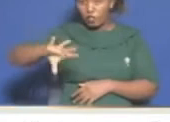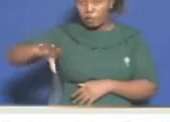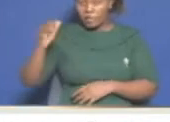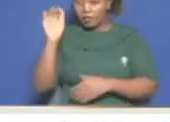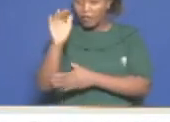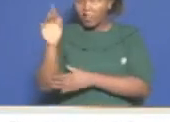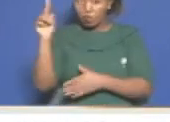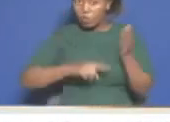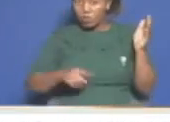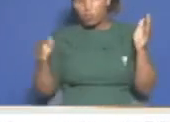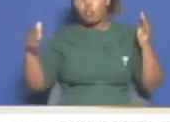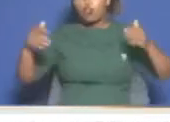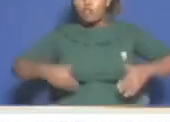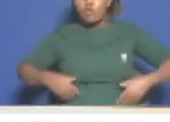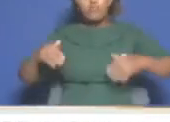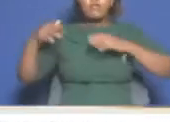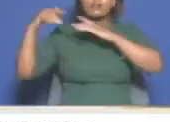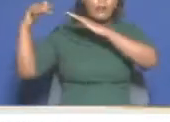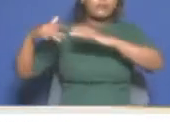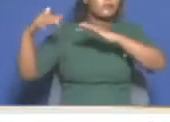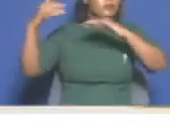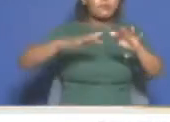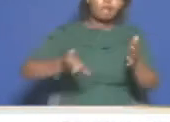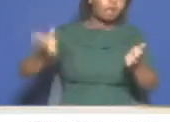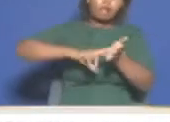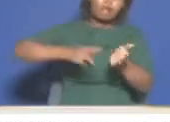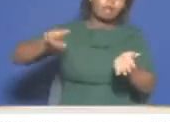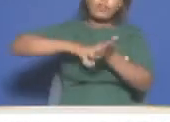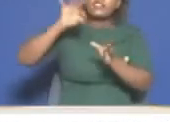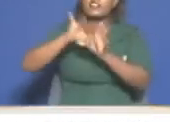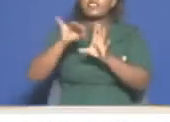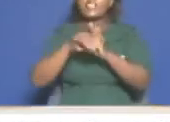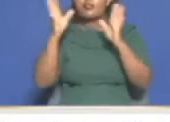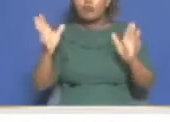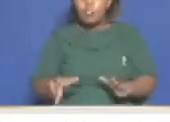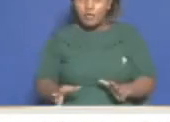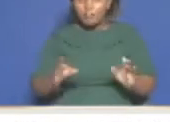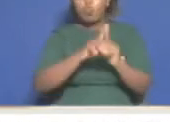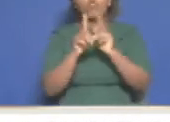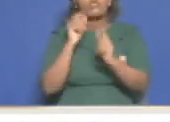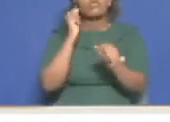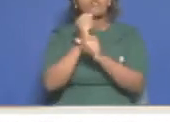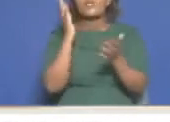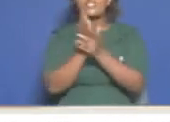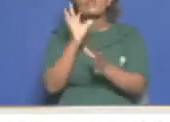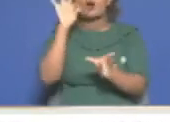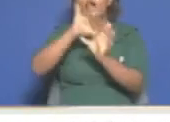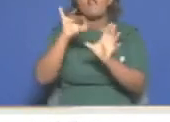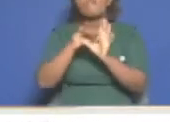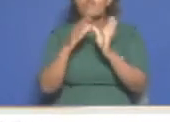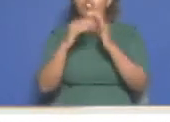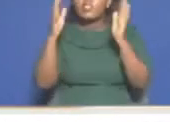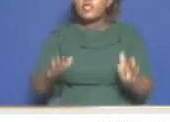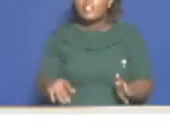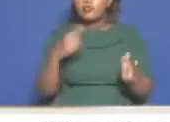wenzangu wajitokeze kujiandikisha kura, wajitokeze kuweza kupiga msasa viongozi ambao wataleta maendeleo na ambao